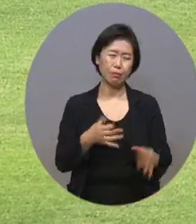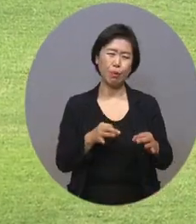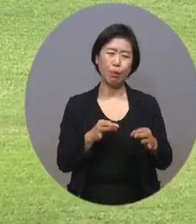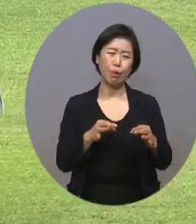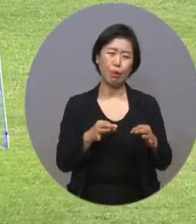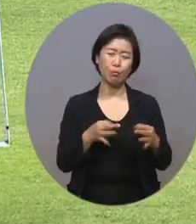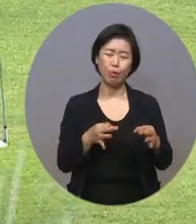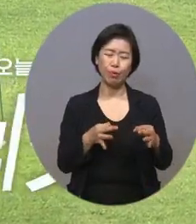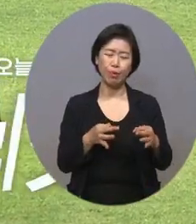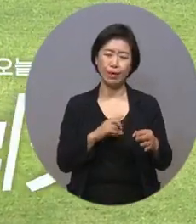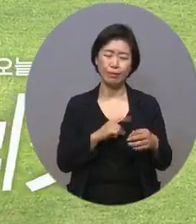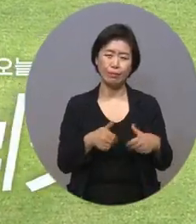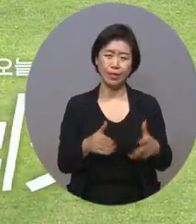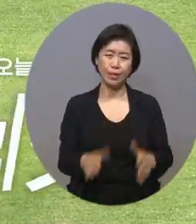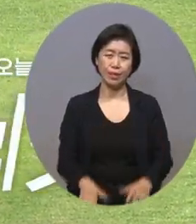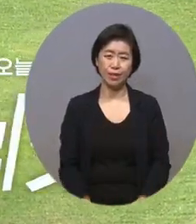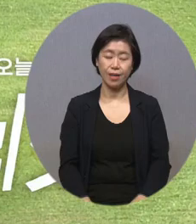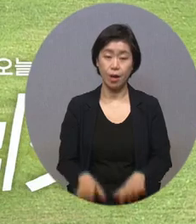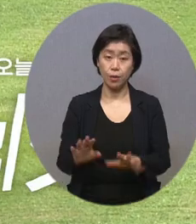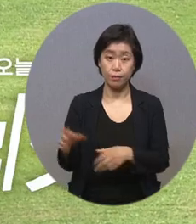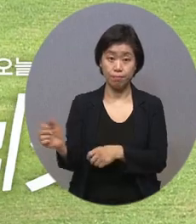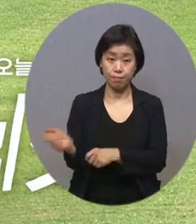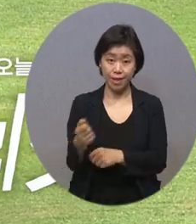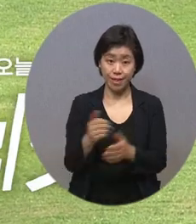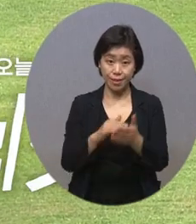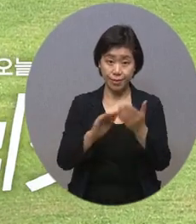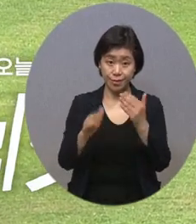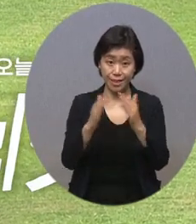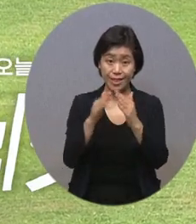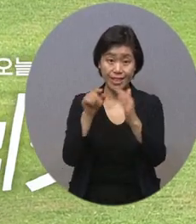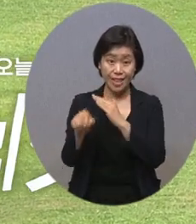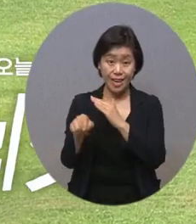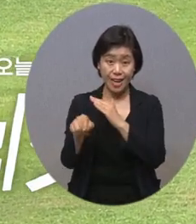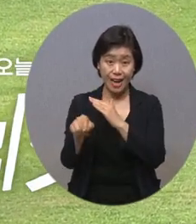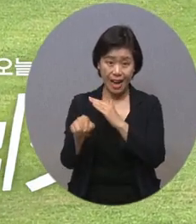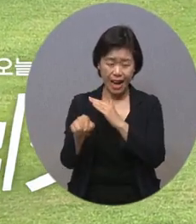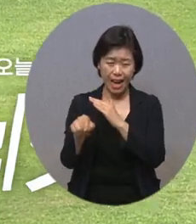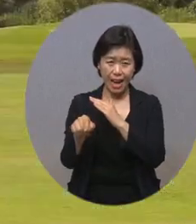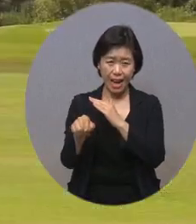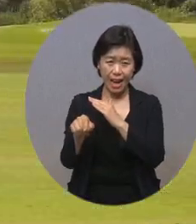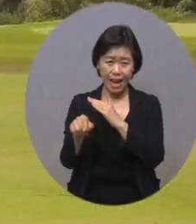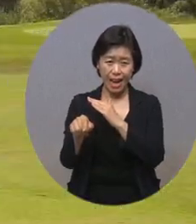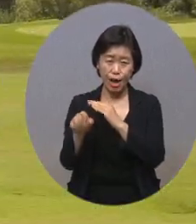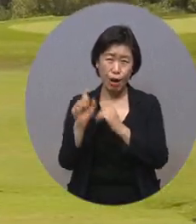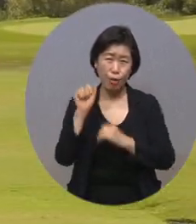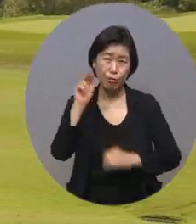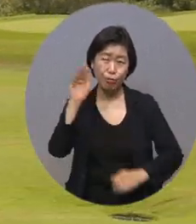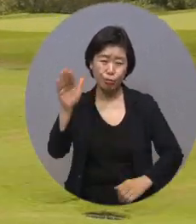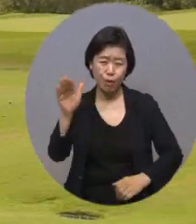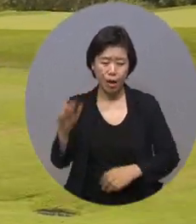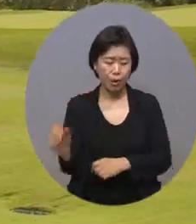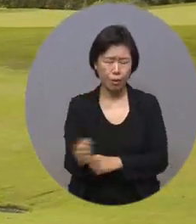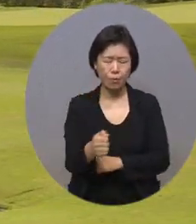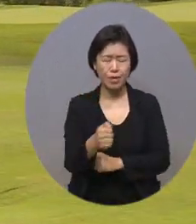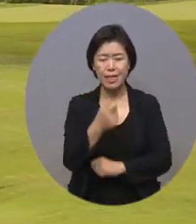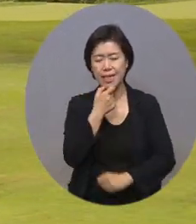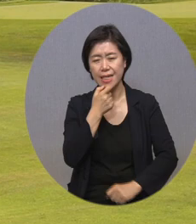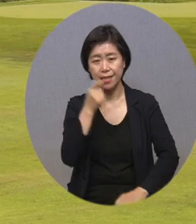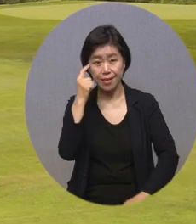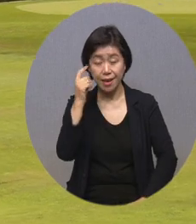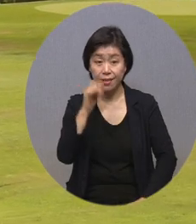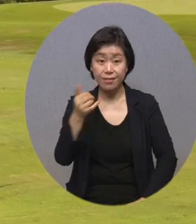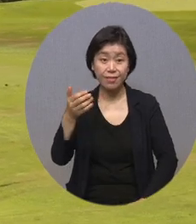이렇게 골프 치고 내일 집에 가잖아. 한동안 골프 쳐먹기도 싫다. 근데 모레 되잖아. 또 치고 싶다. 맞아, 맞아,